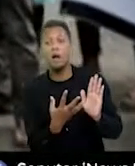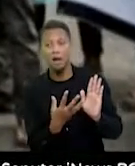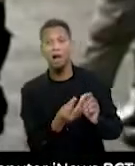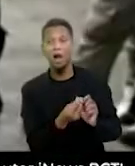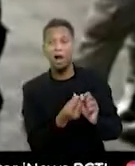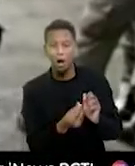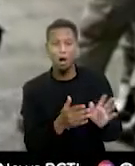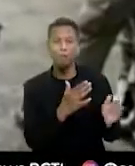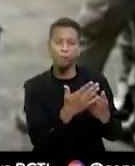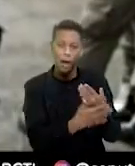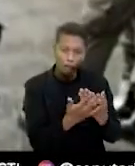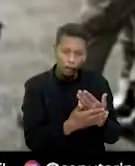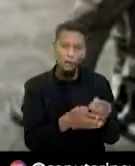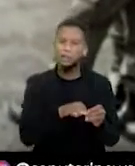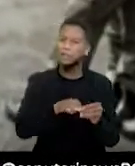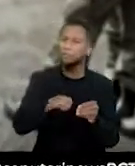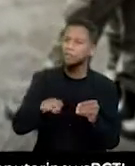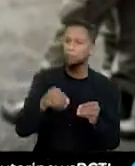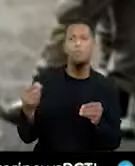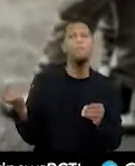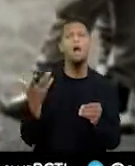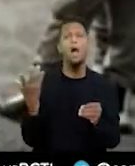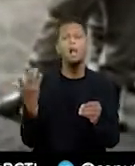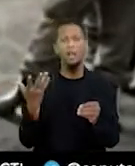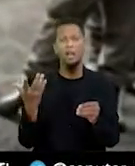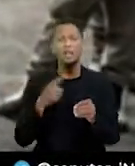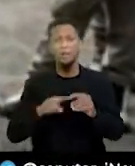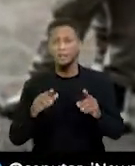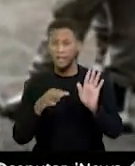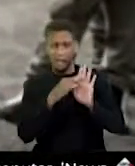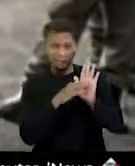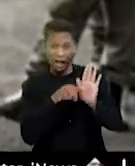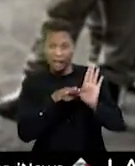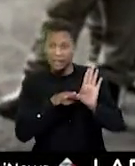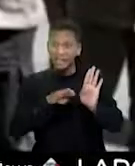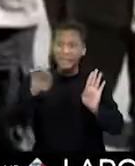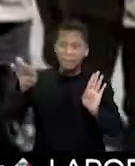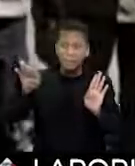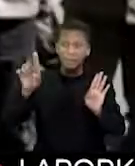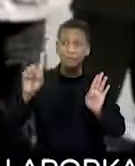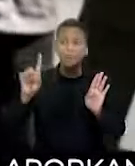distribusi. Meski kebijakan larangan ekspor CPO dilakukan pemerintah untuk menstabilkan harga minyak goreng,